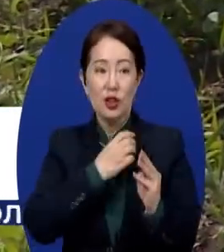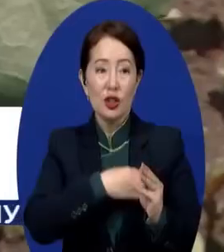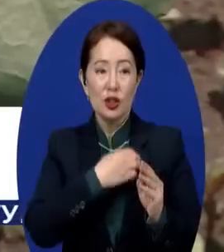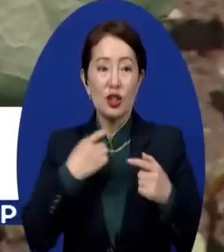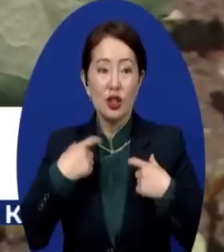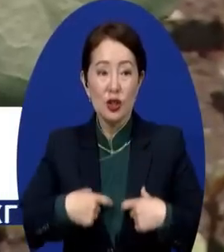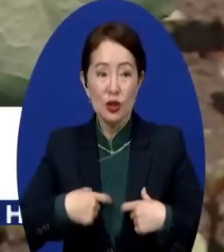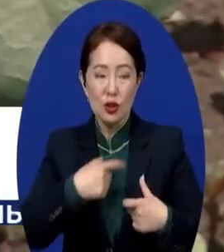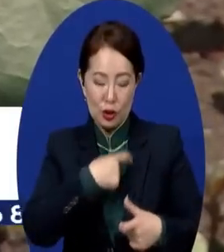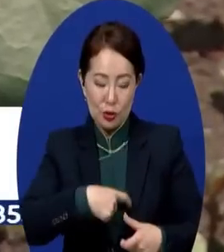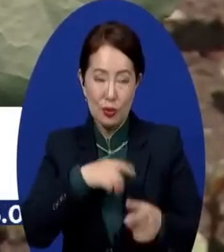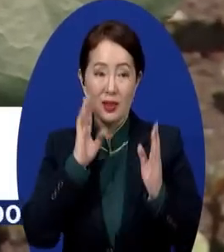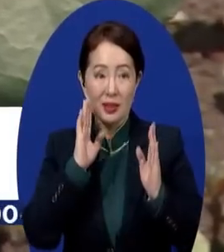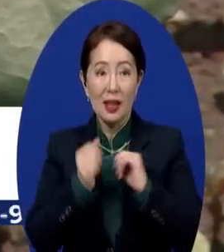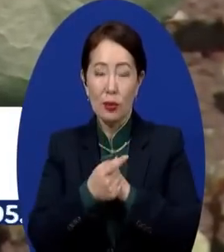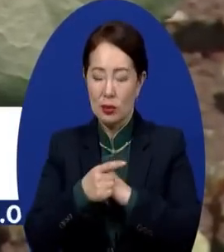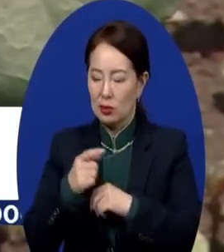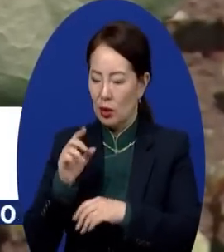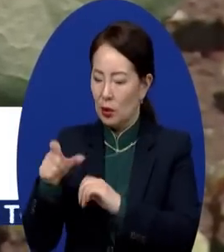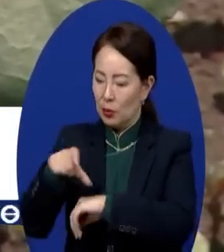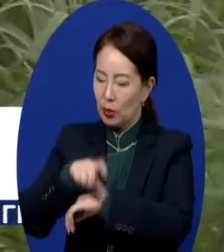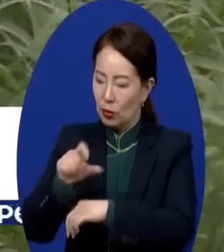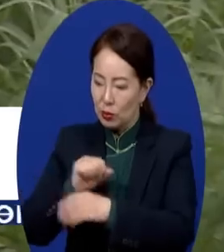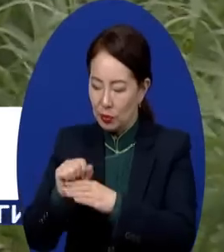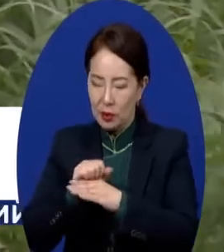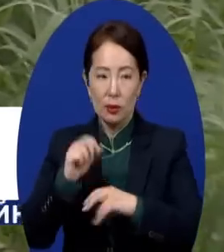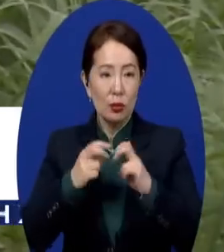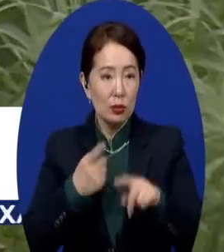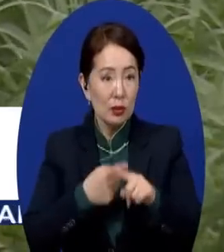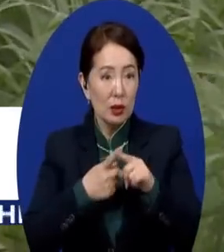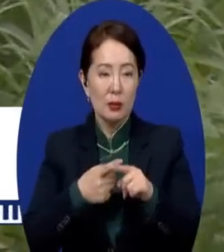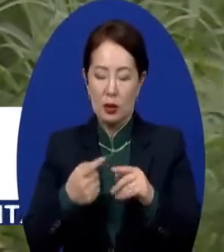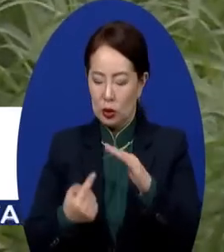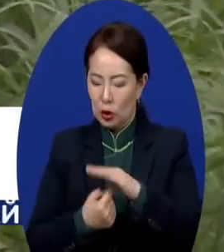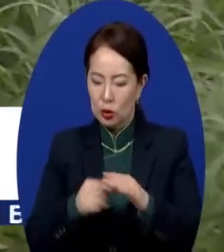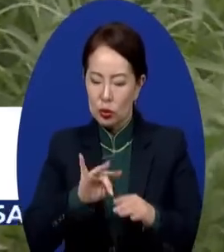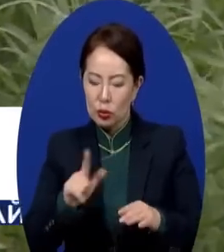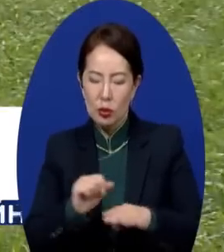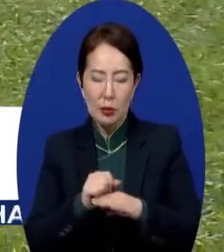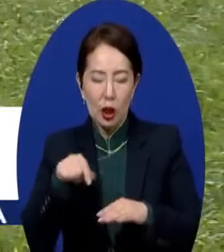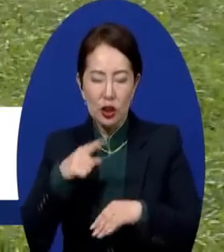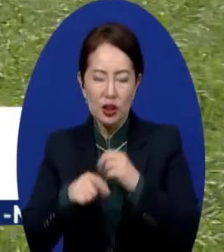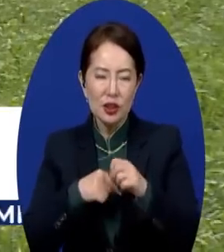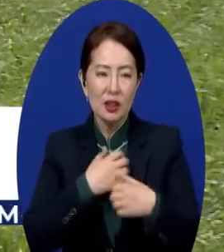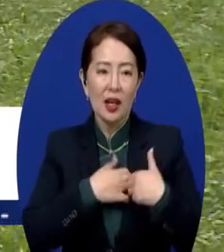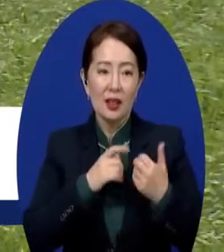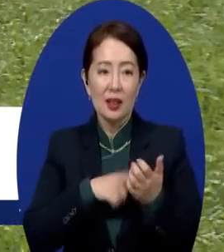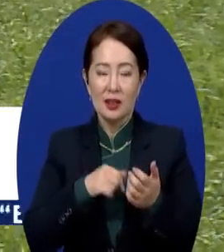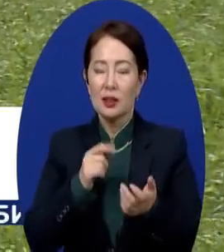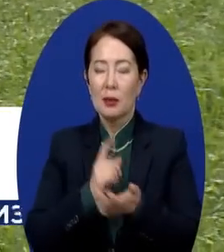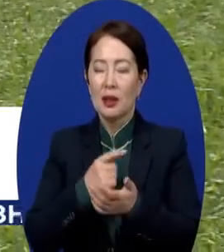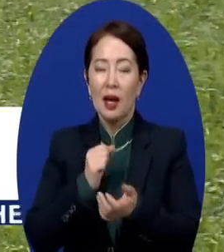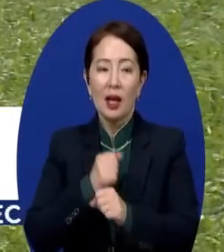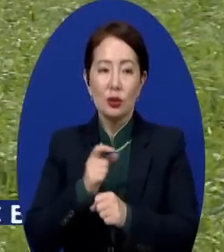Боловсон хүчний бэлтгэхээс эхлээд үйлдвэрлэл хөгжүүлэх, тэр дундаа суур дид бүтцийг инжилдээ багтааж шийдэх шаардлага байгааг алтныхан хэлж